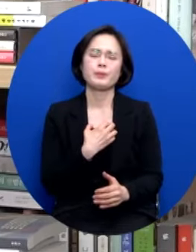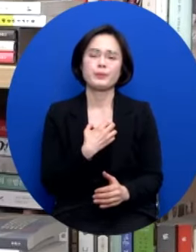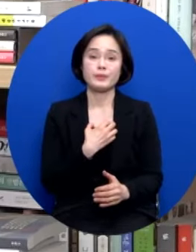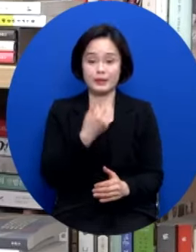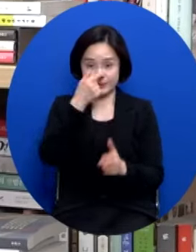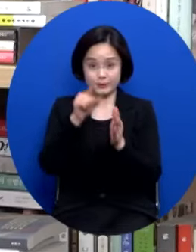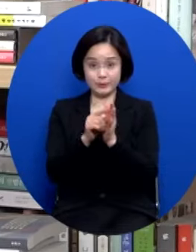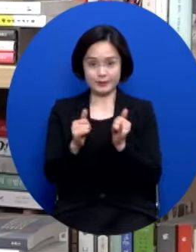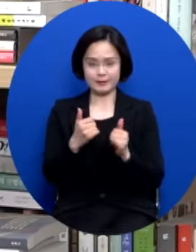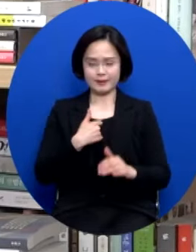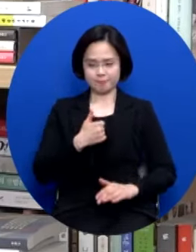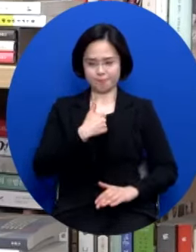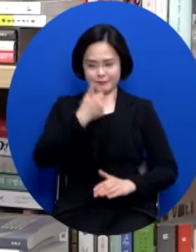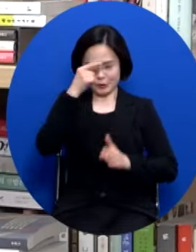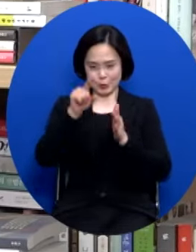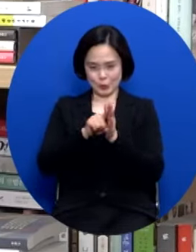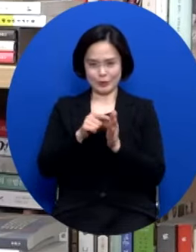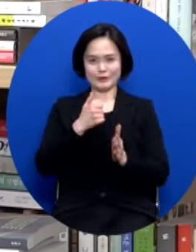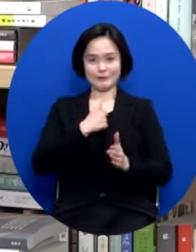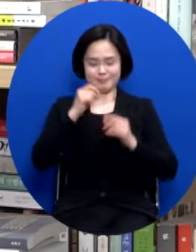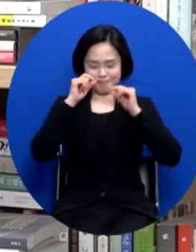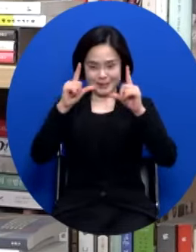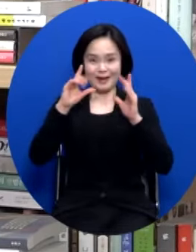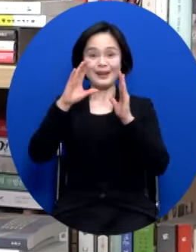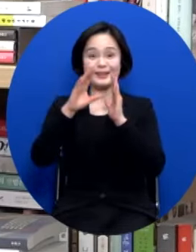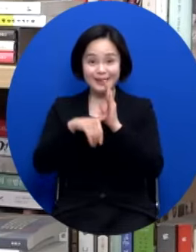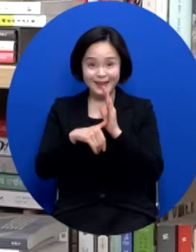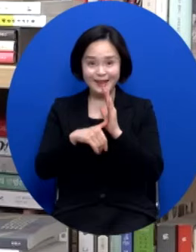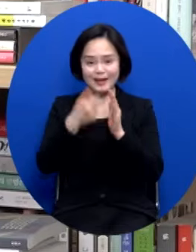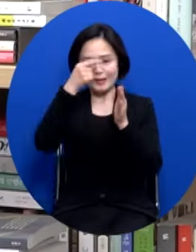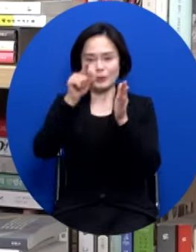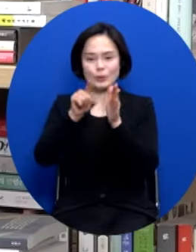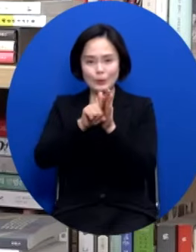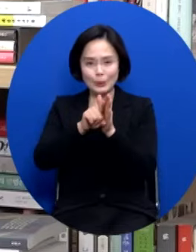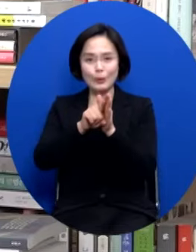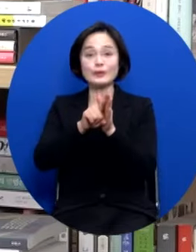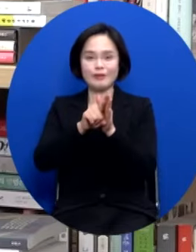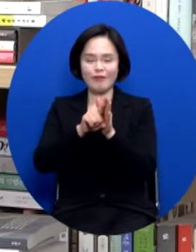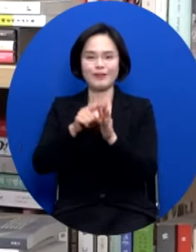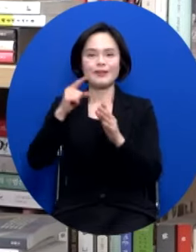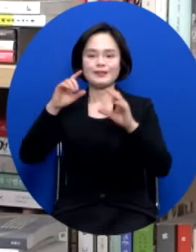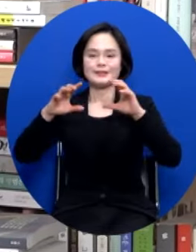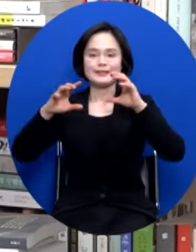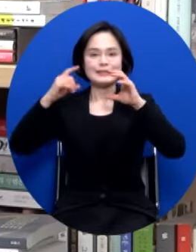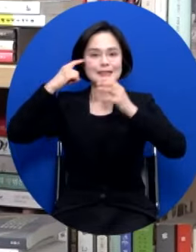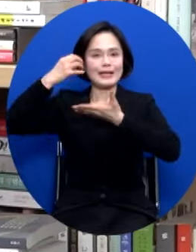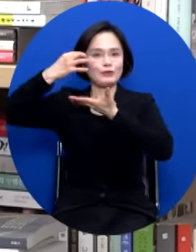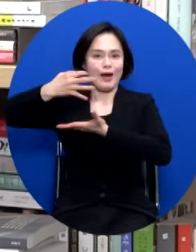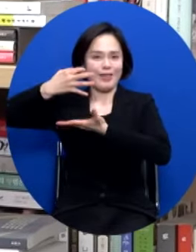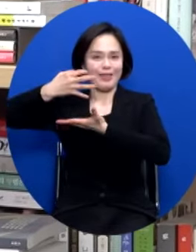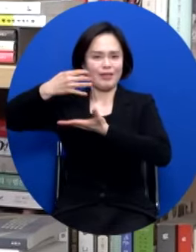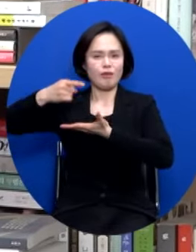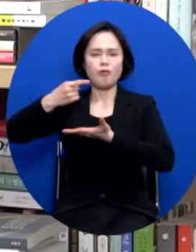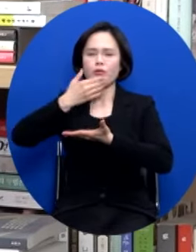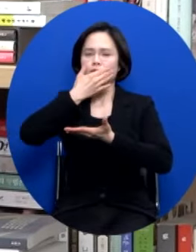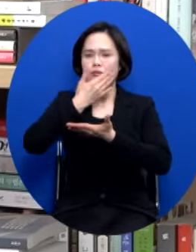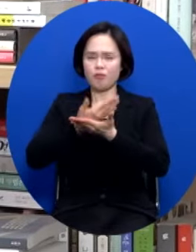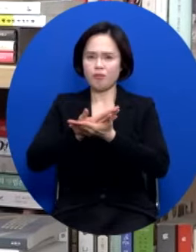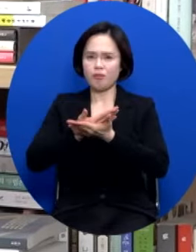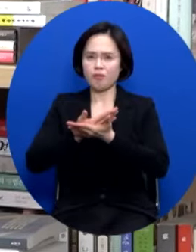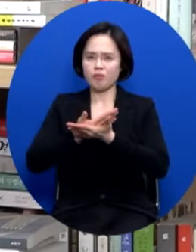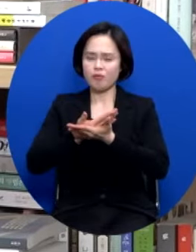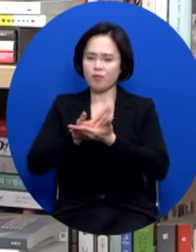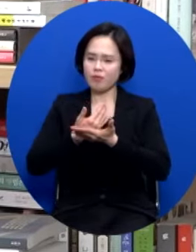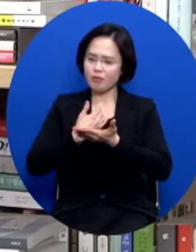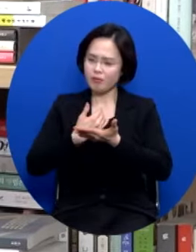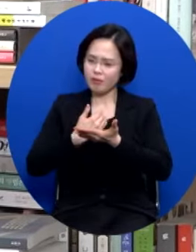것은 기독교적인 세계관인 것 같아요. 교회뿐만이 아니라 교회 밖에 나가서 우리가 어떻게 하나님의 백성으로서 살아야